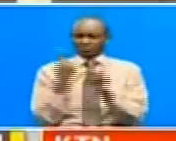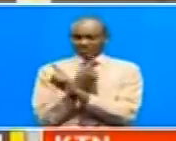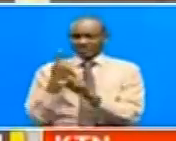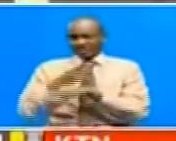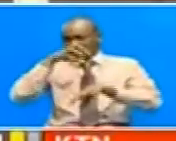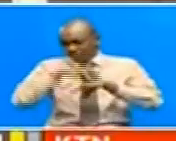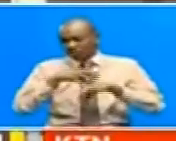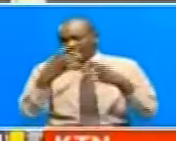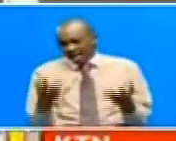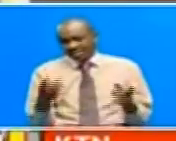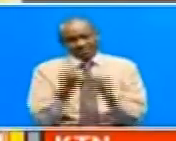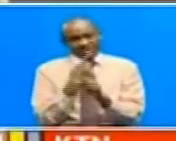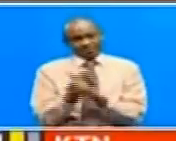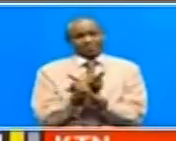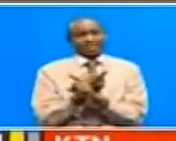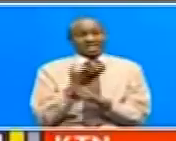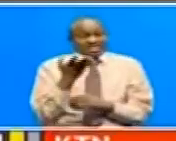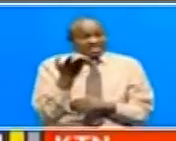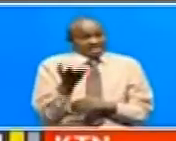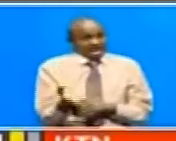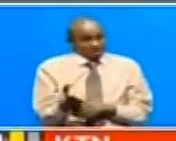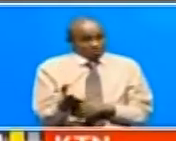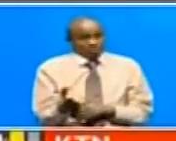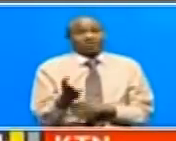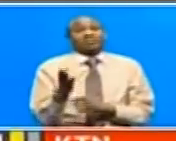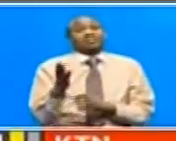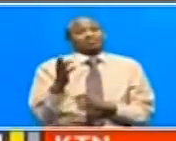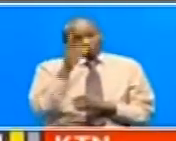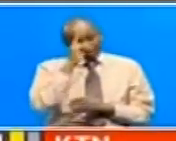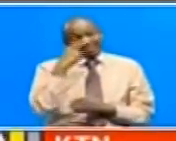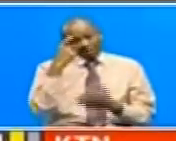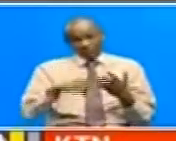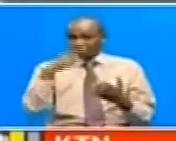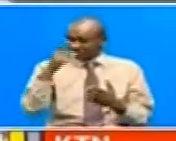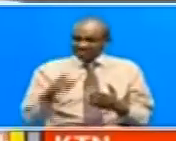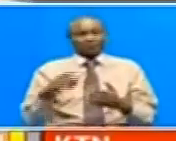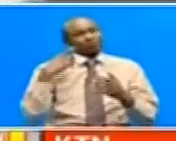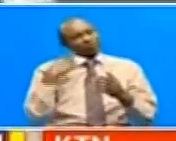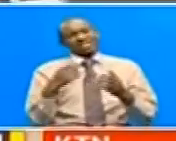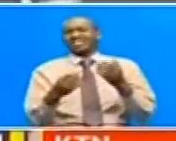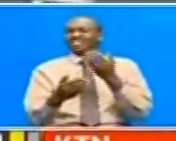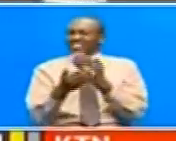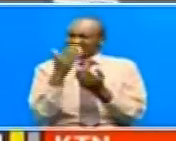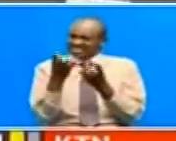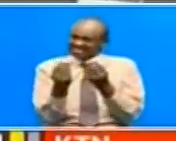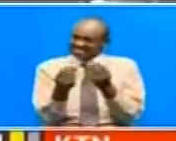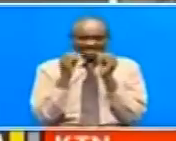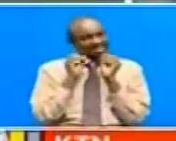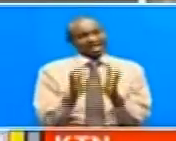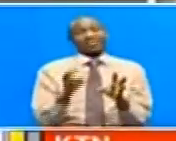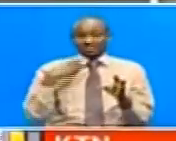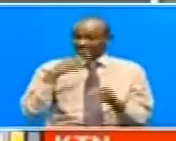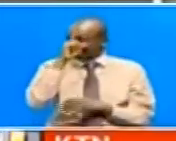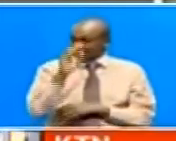katika misikiti. Vyombo vya usalama vinakariri kwamba havitamsaza yeyote yule anayeshikilia cheo cha dini, siasa